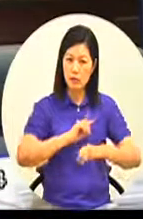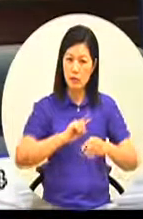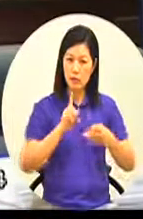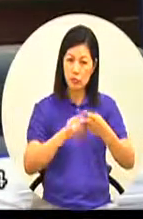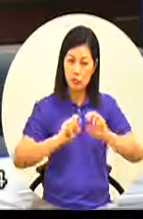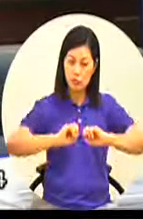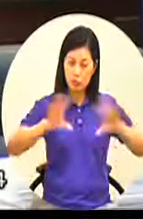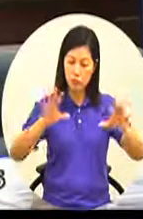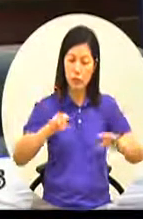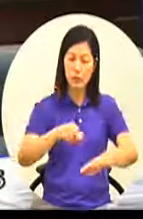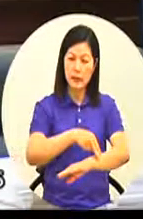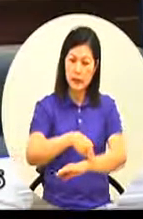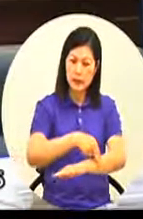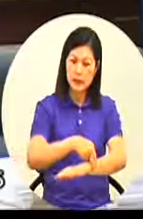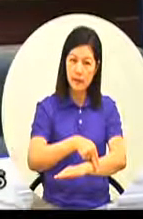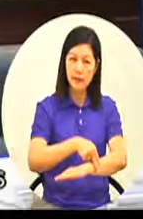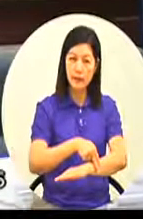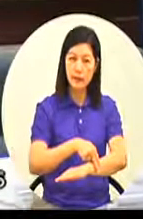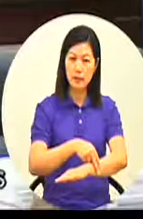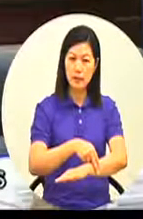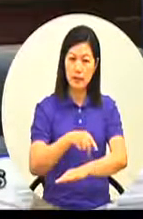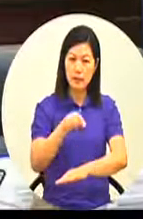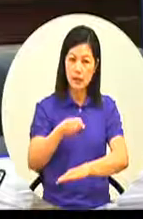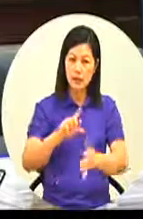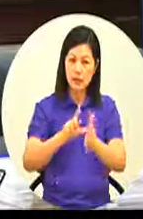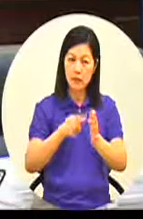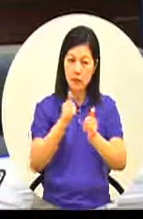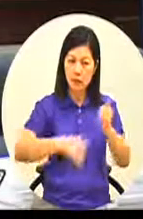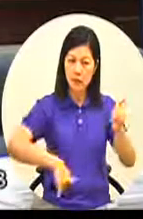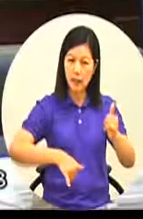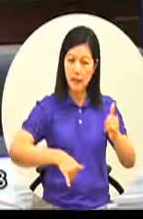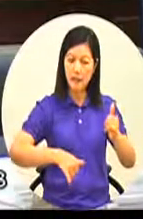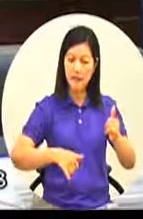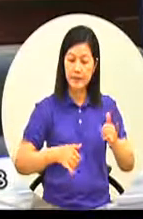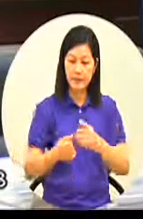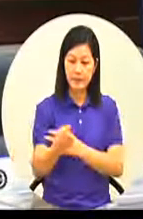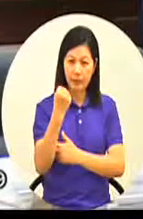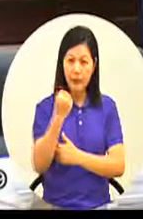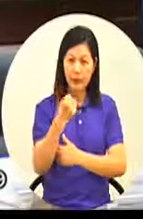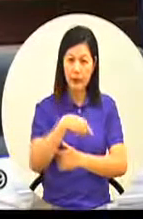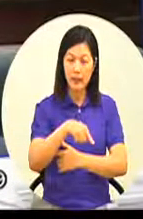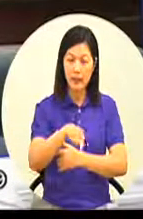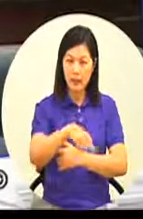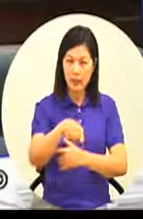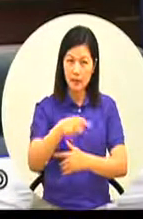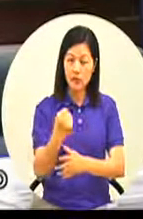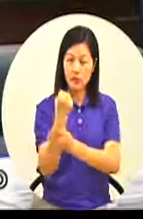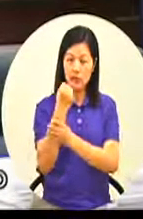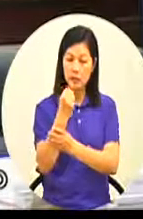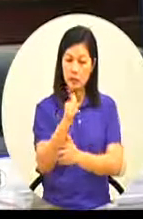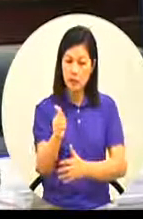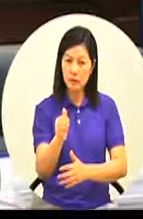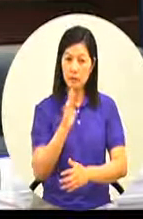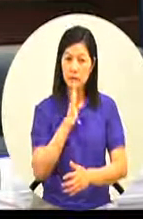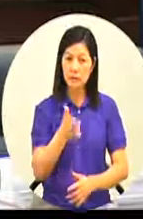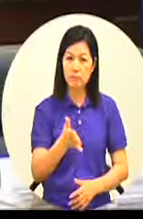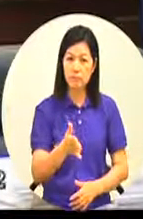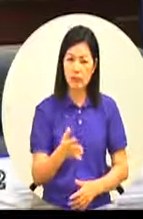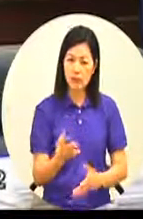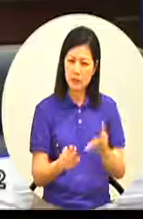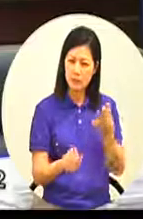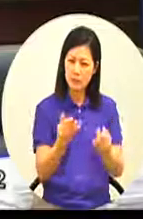计的怎么样问他知道是他是时代力量的支持者，这个我想说还蛮兴趣的，因为我看这个比例还蛮